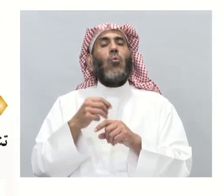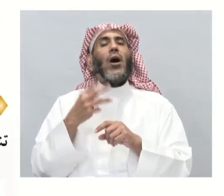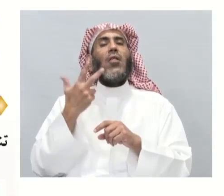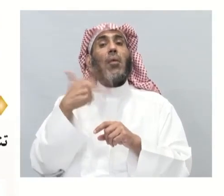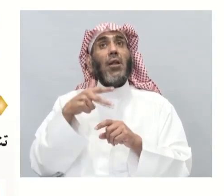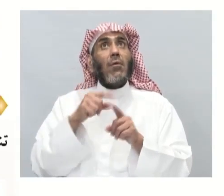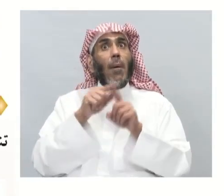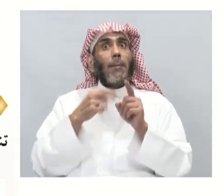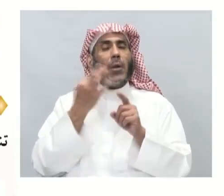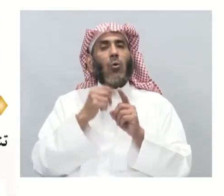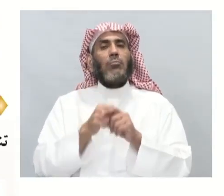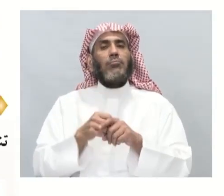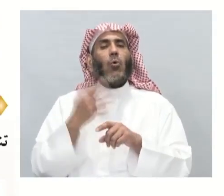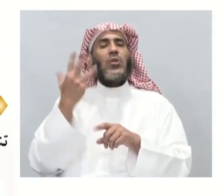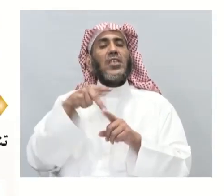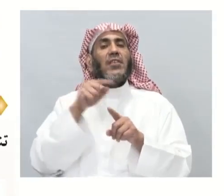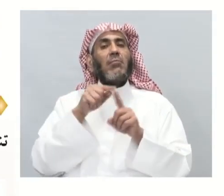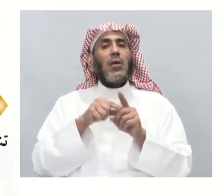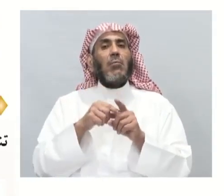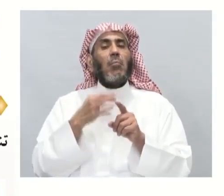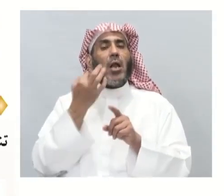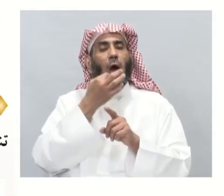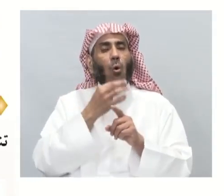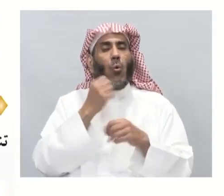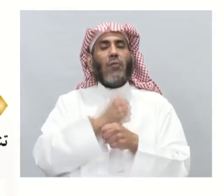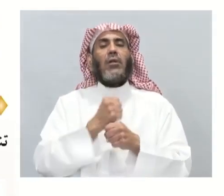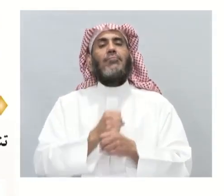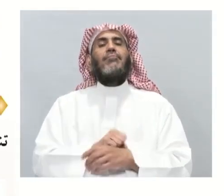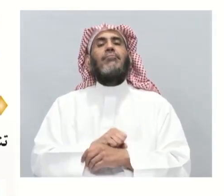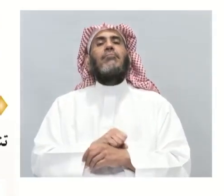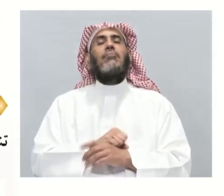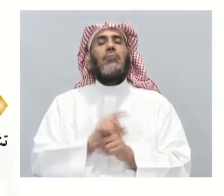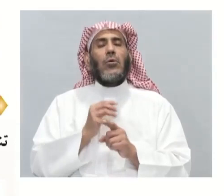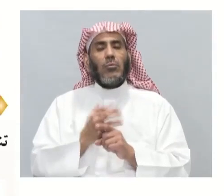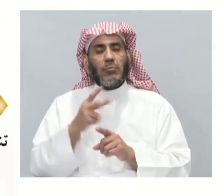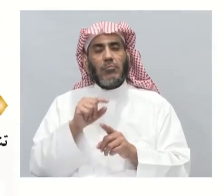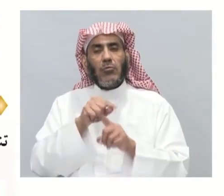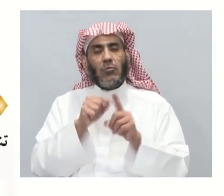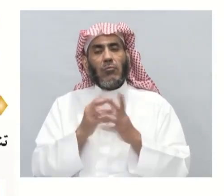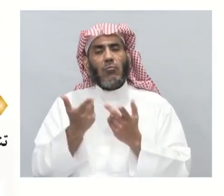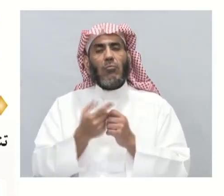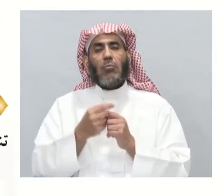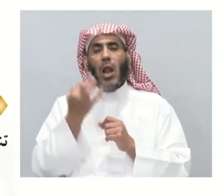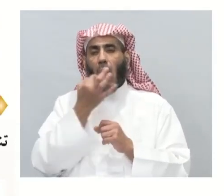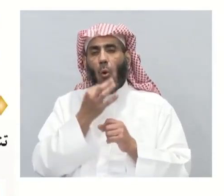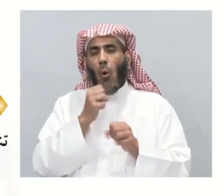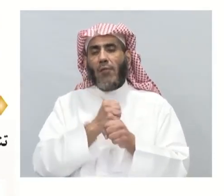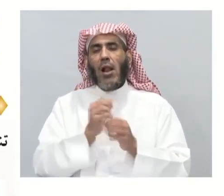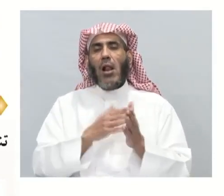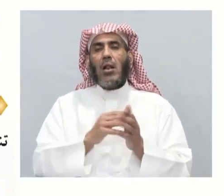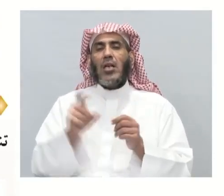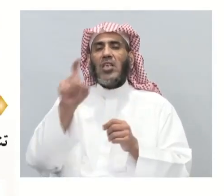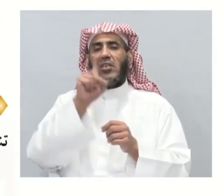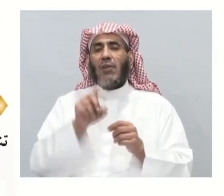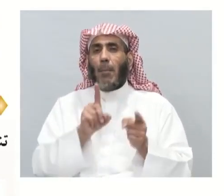مما نقول و 90% مما نقول ونفعل و 90% مما نقول ونفعل واشرت الى الاستفهامات